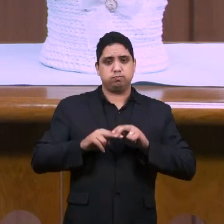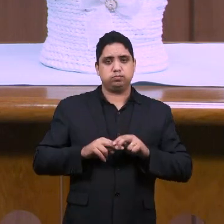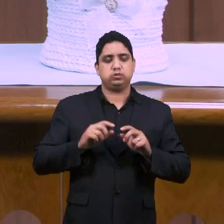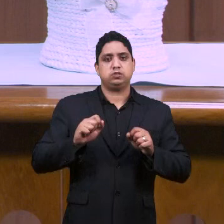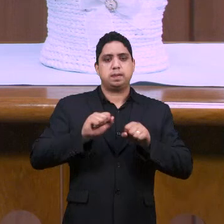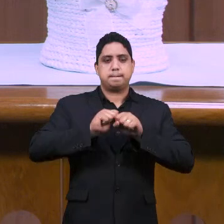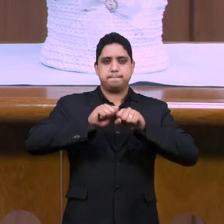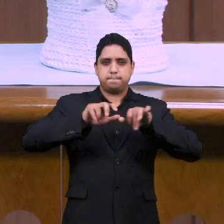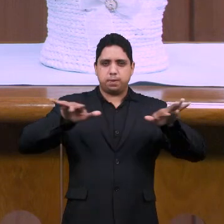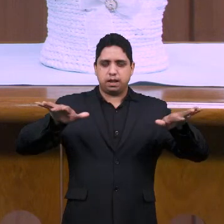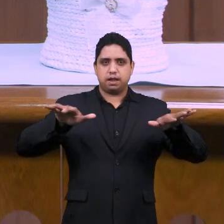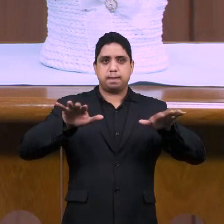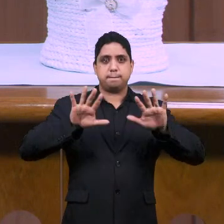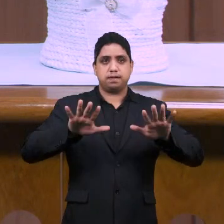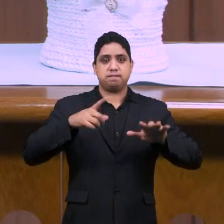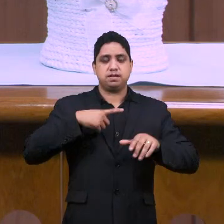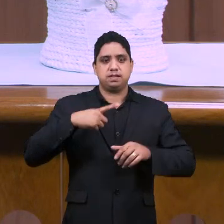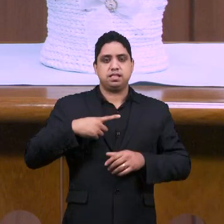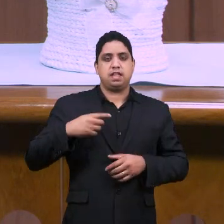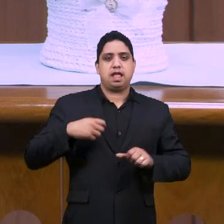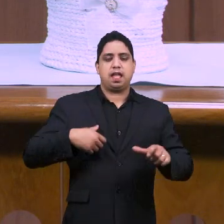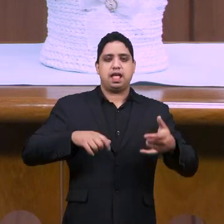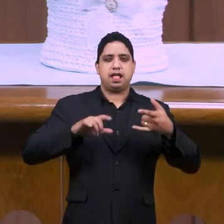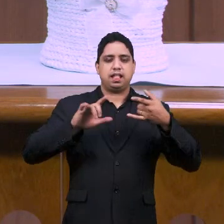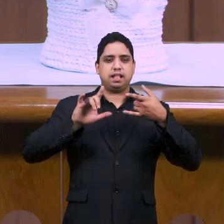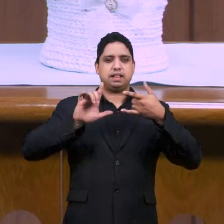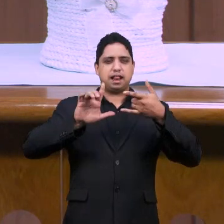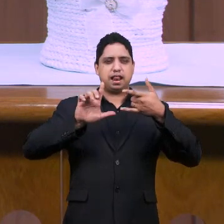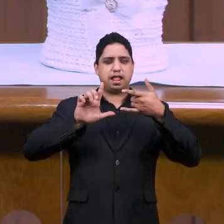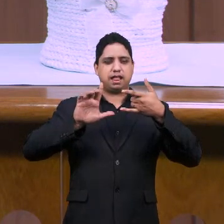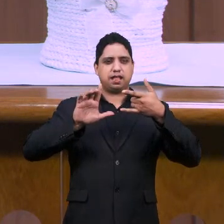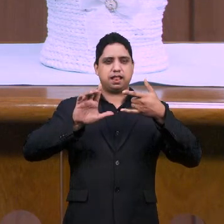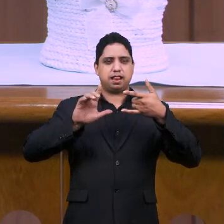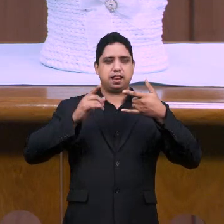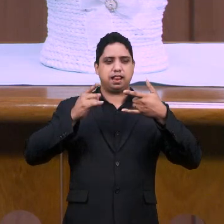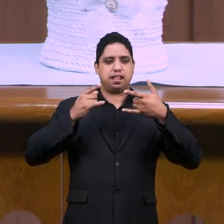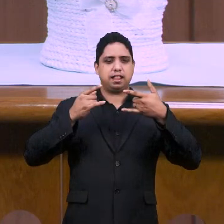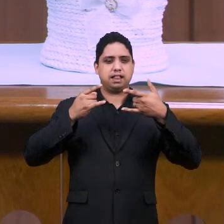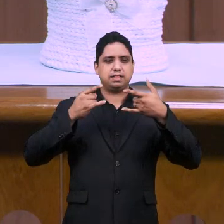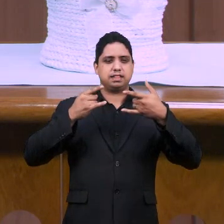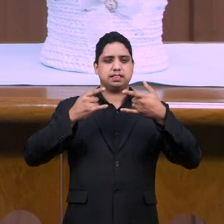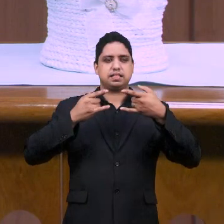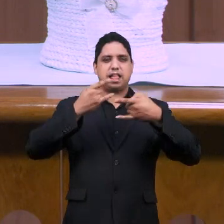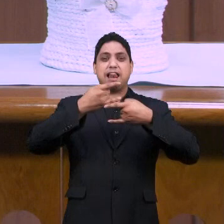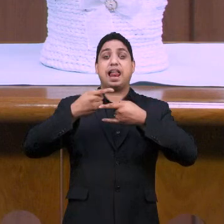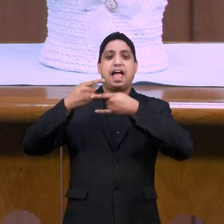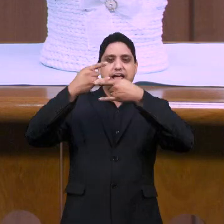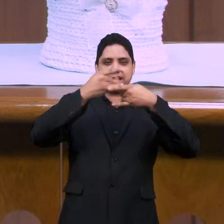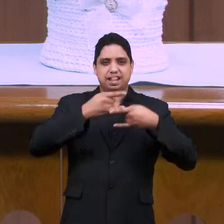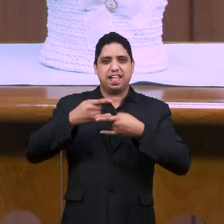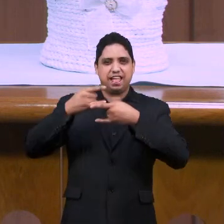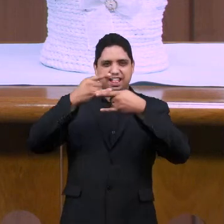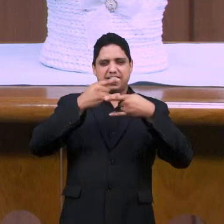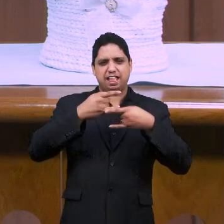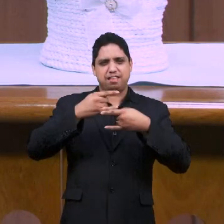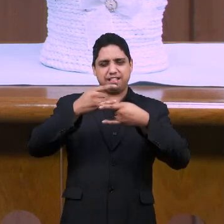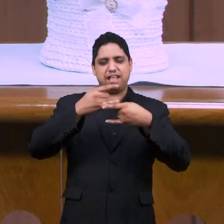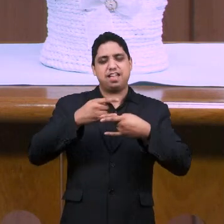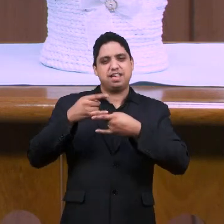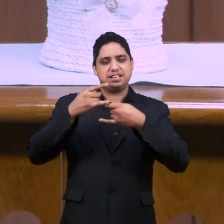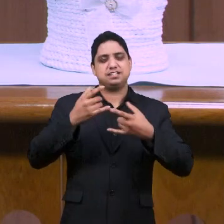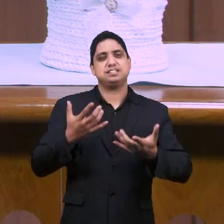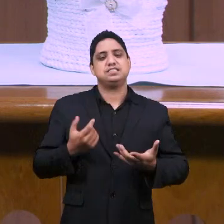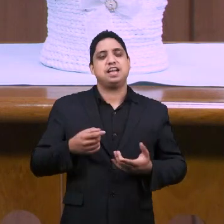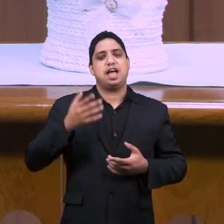Il n'y aura pas de réunion présentielle à cause de la pandémie, mais une diffusion en direct transmise par le canal de l'Évangile